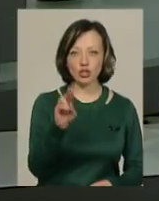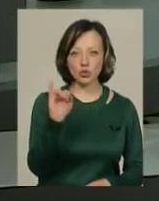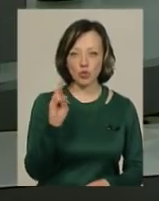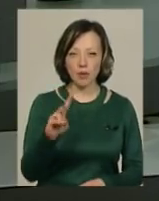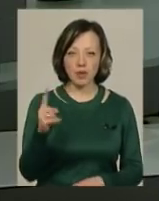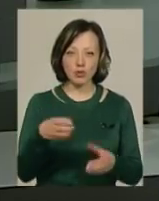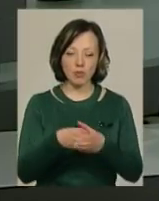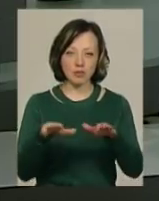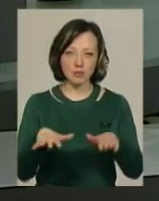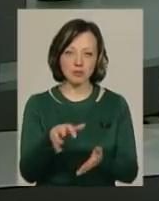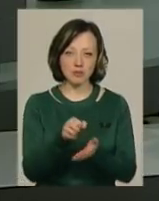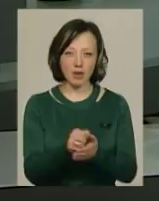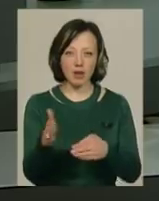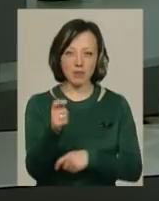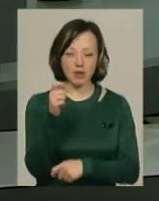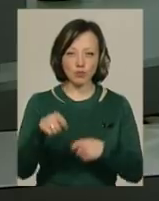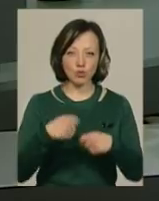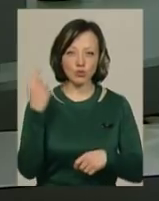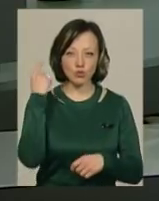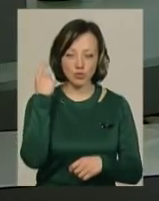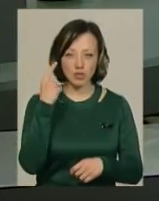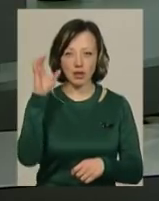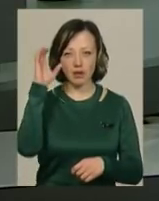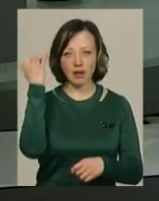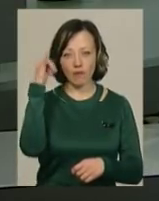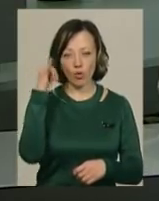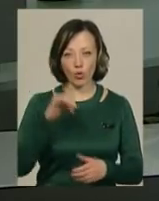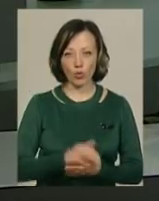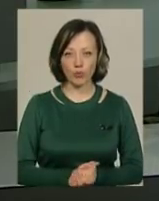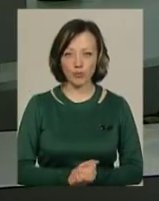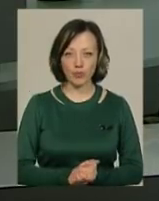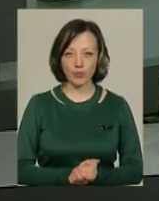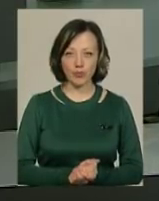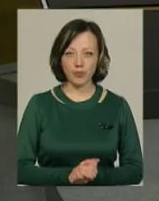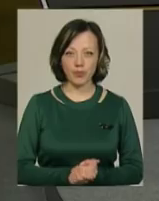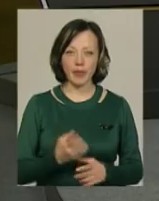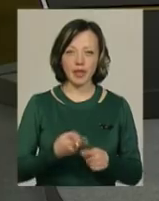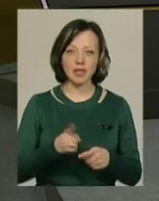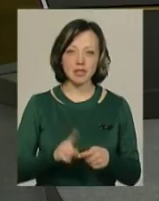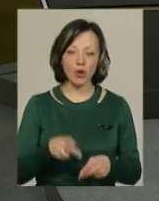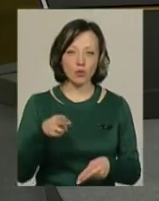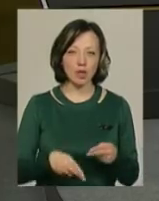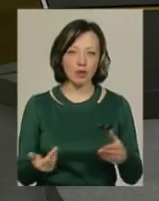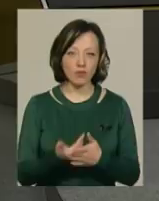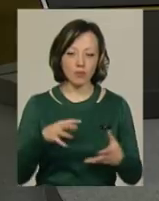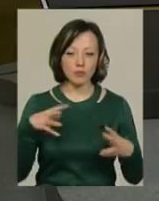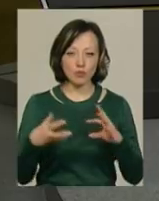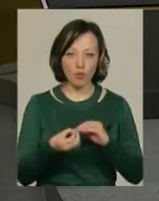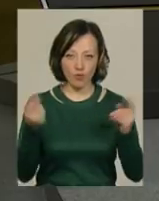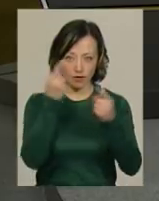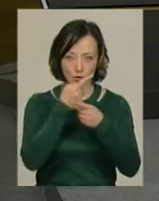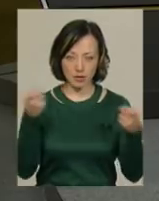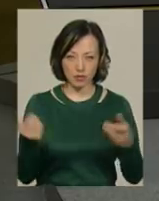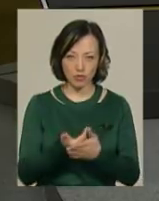Перше командне місце посіли рибалки з порушенням слуху з Кривого Рогу. І це остання новина підсумкового